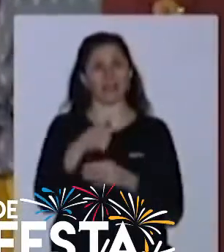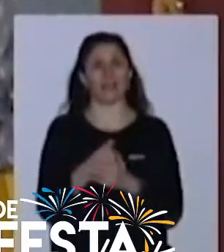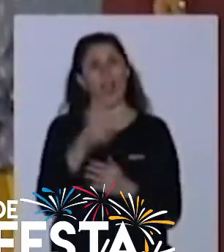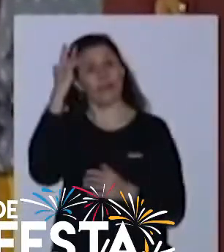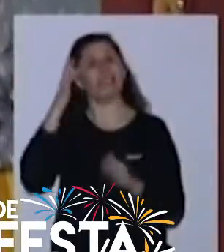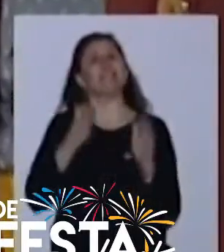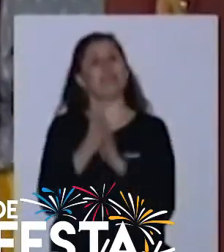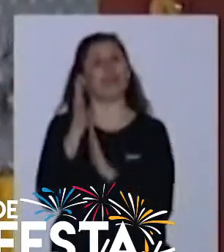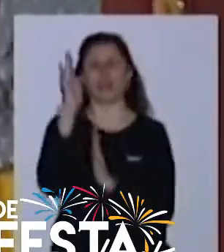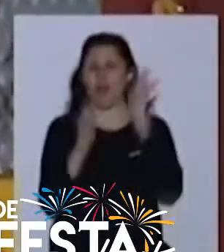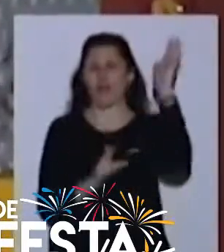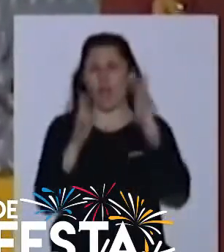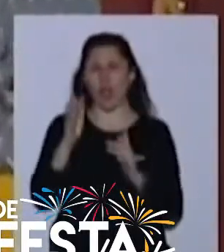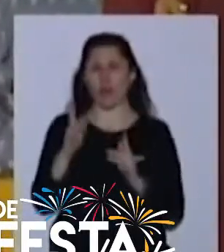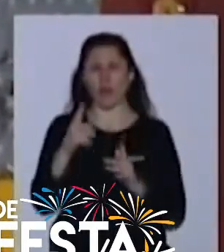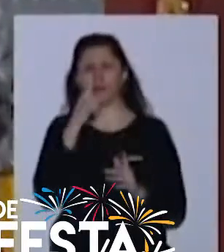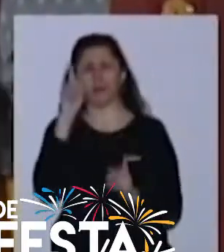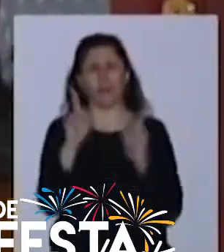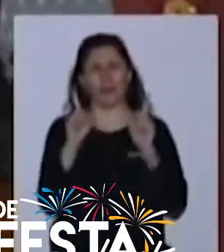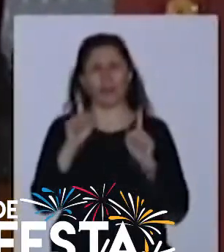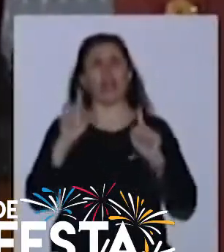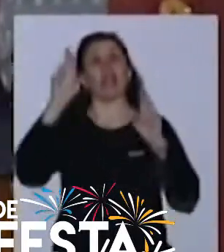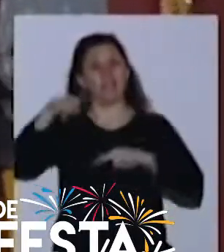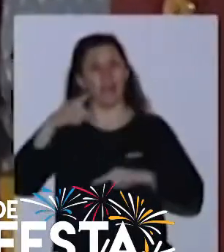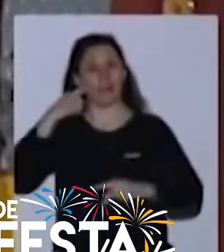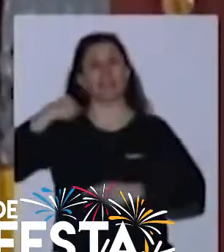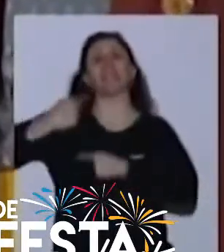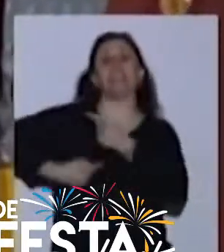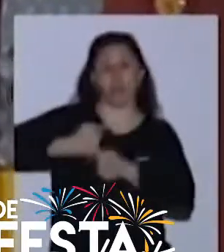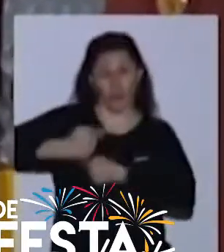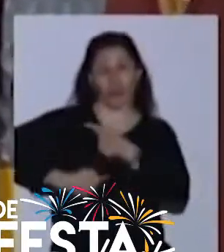som foc, pólvora i tradició.